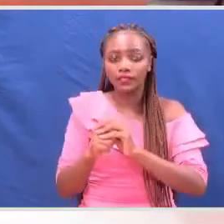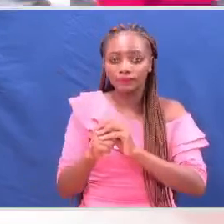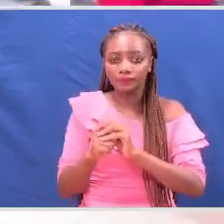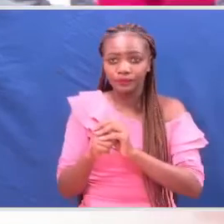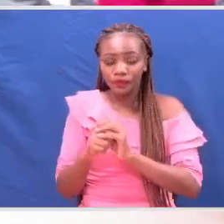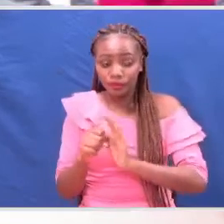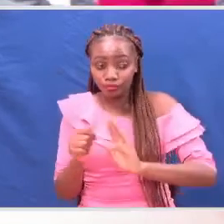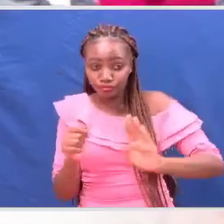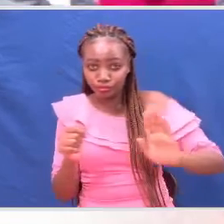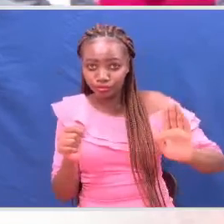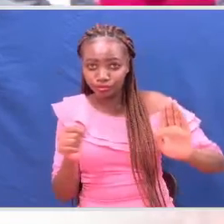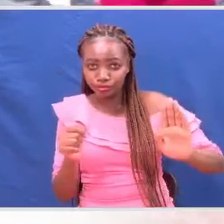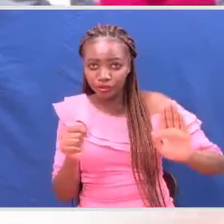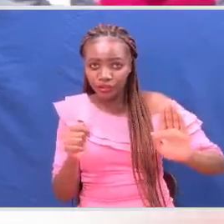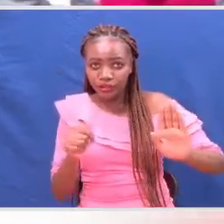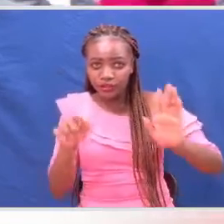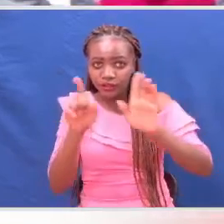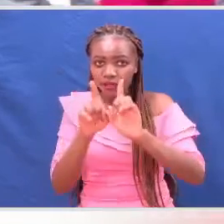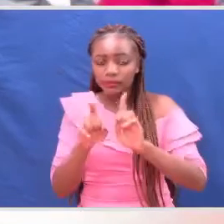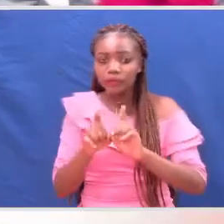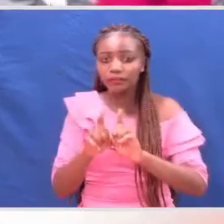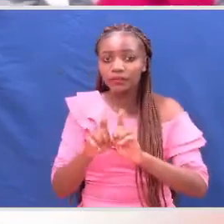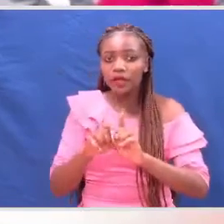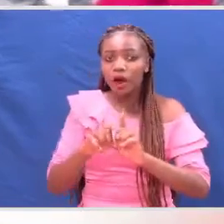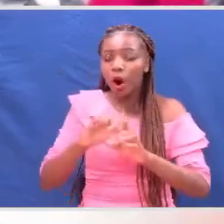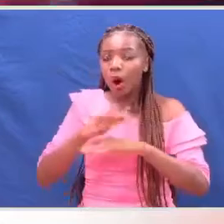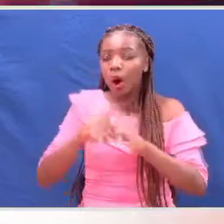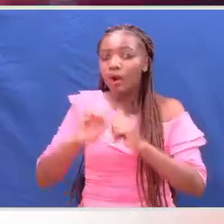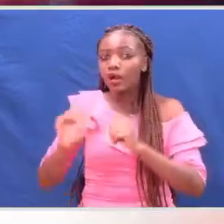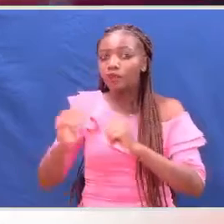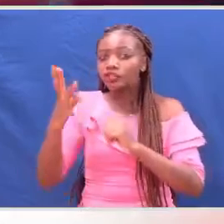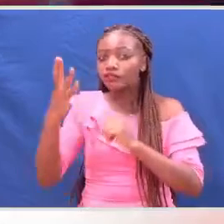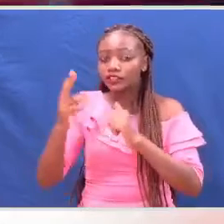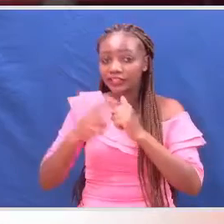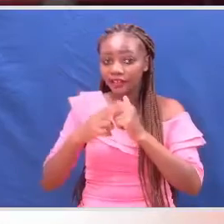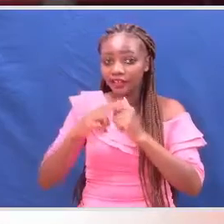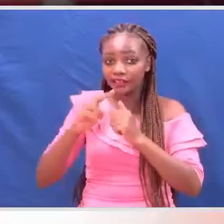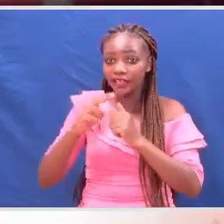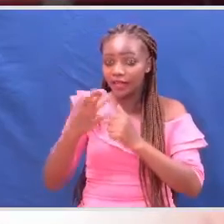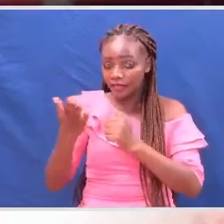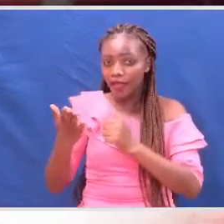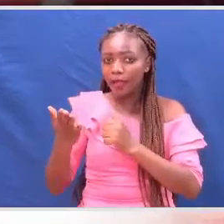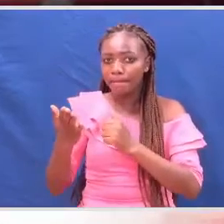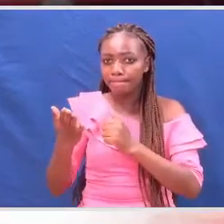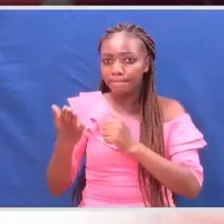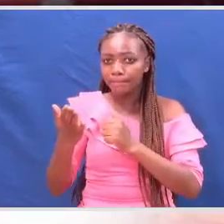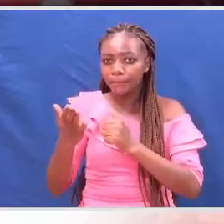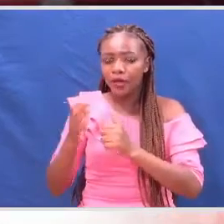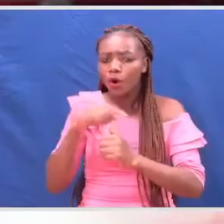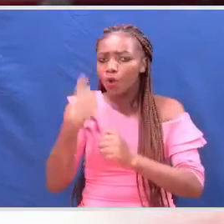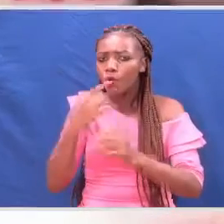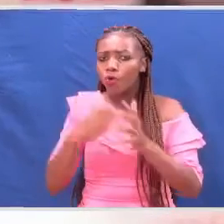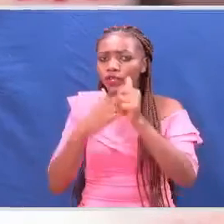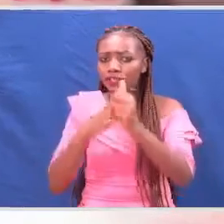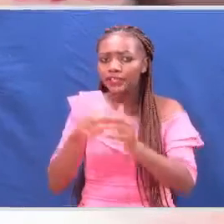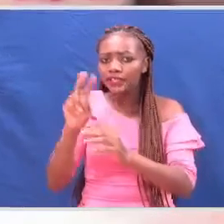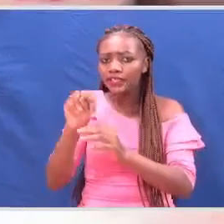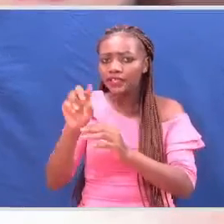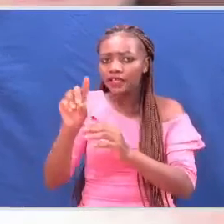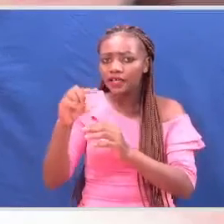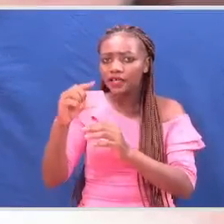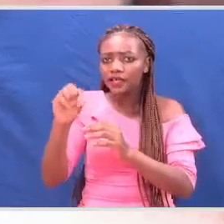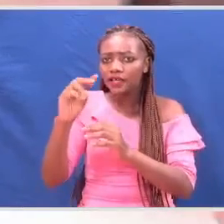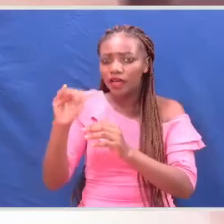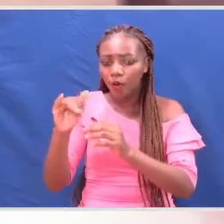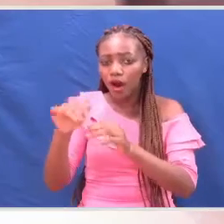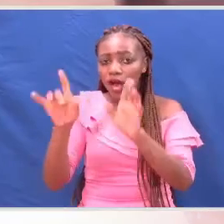kwenye baraza la mabunge ya kaunti zote 47 nchini CAF linaloongozwa na Ndegwa Wahome,